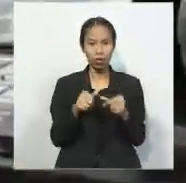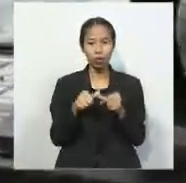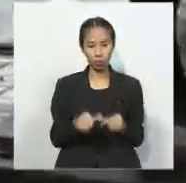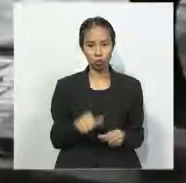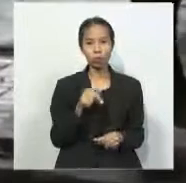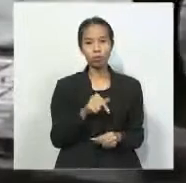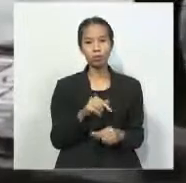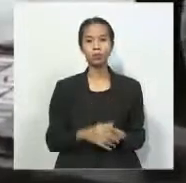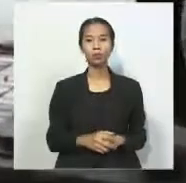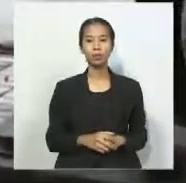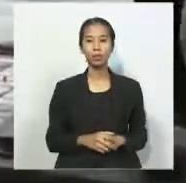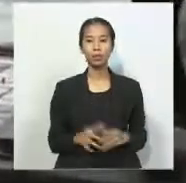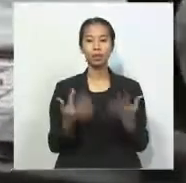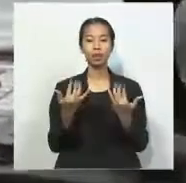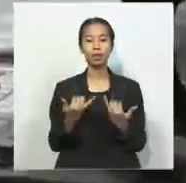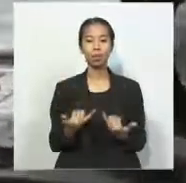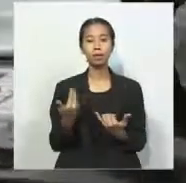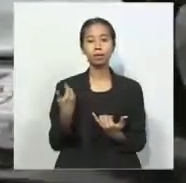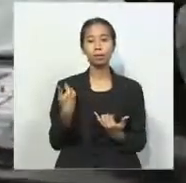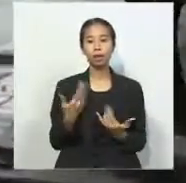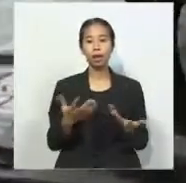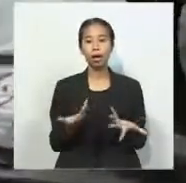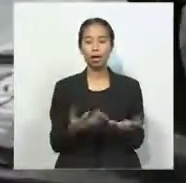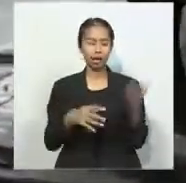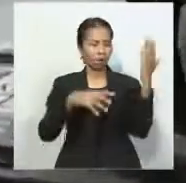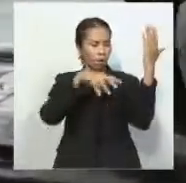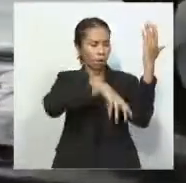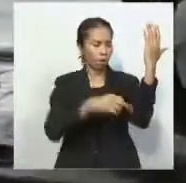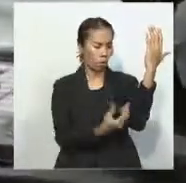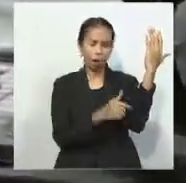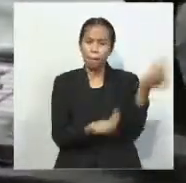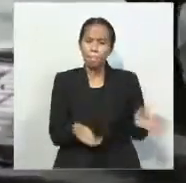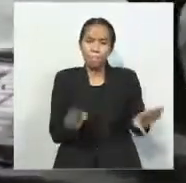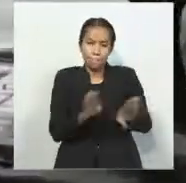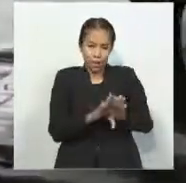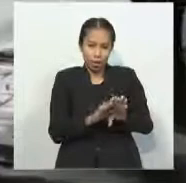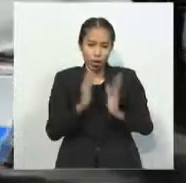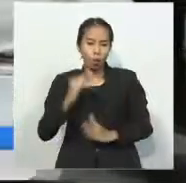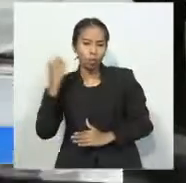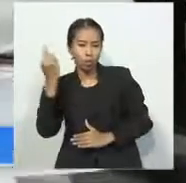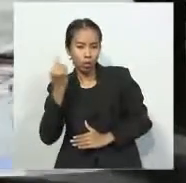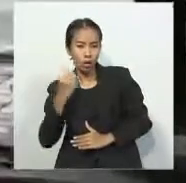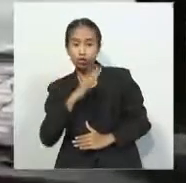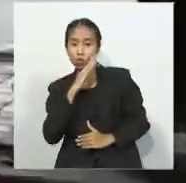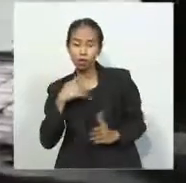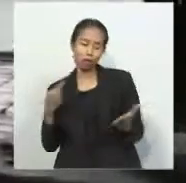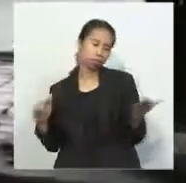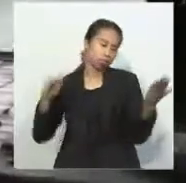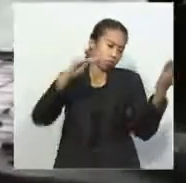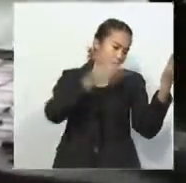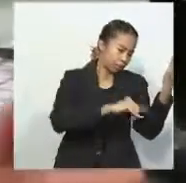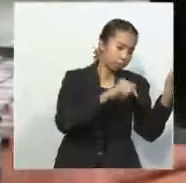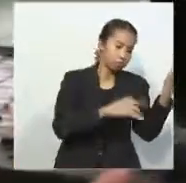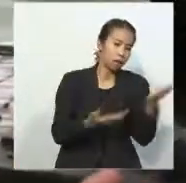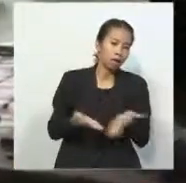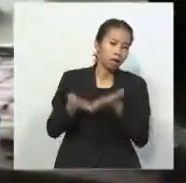ภอเกาะสมุยถือว่านะครับวันนี้นะครับเป็นการปิดเกาะอย่างเป็นทางการแล้วนะครับสำหรับผู้โดยสารหรือว่านักท่องเที่ยวนะครับที่เดินทางมายังเกาะสมุยไม่สามารถ